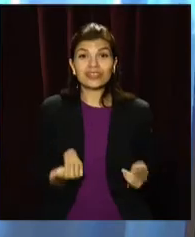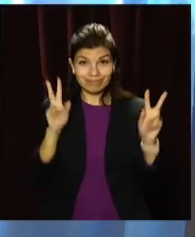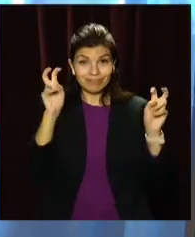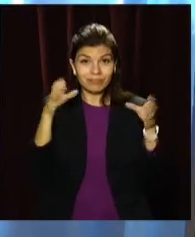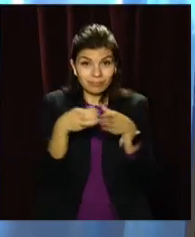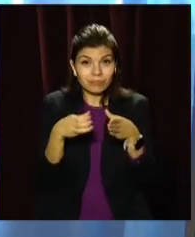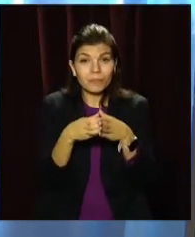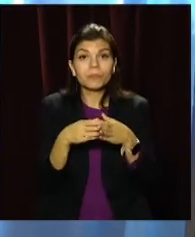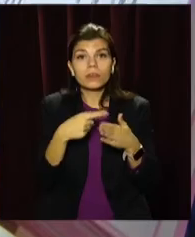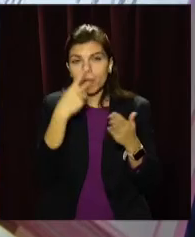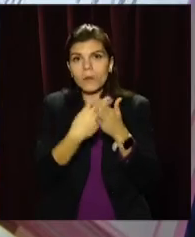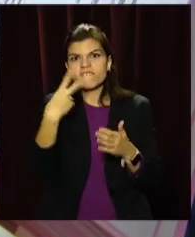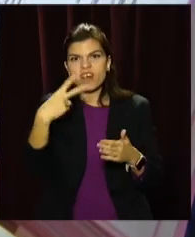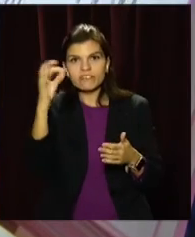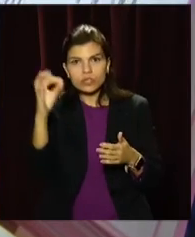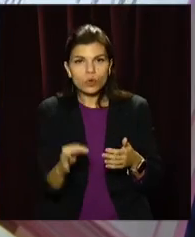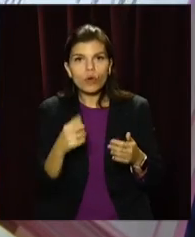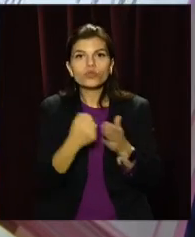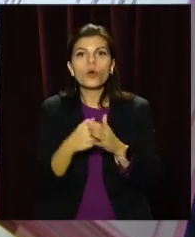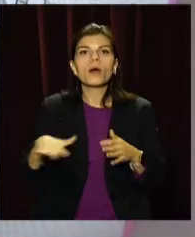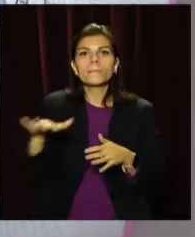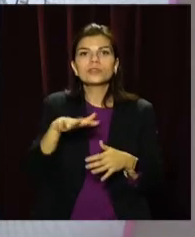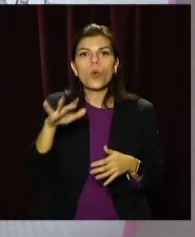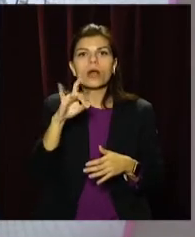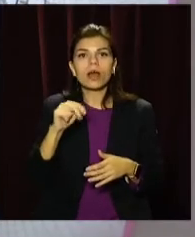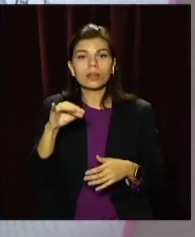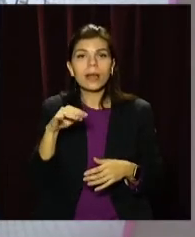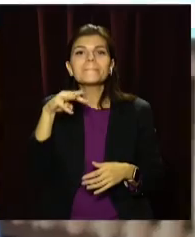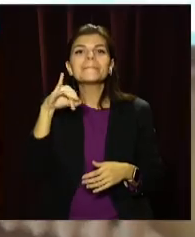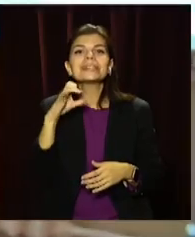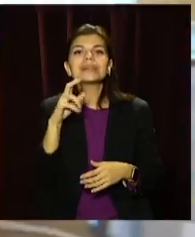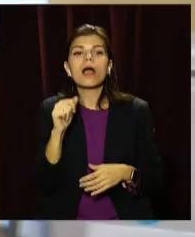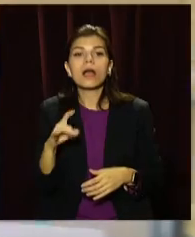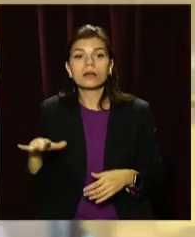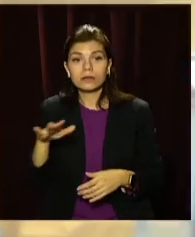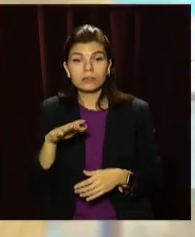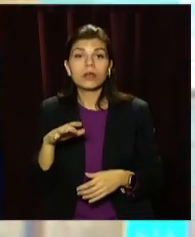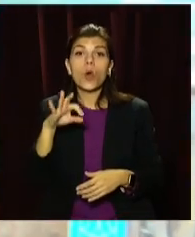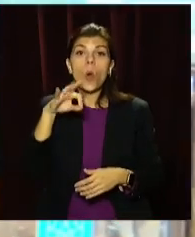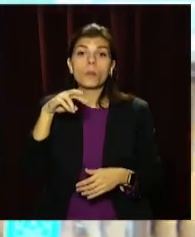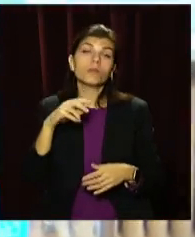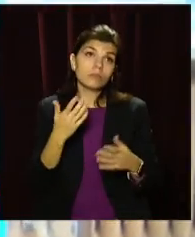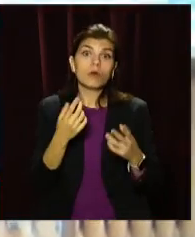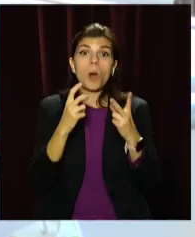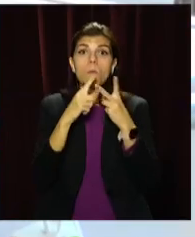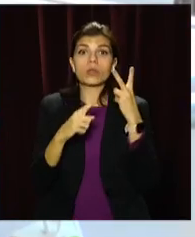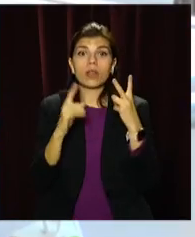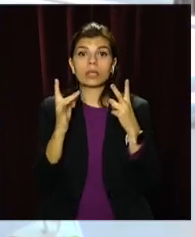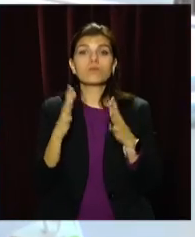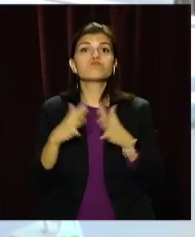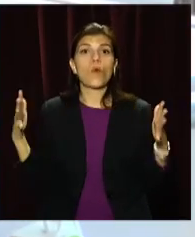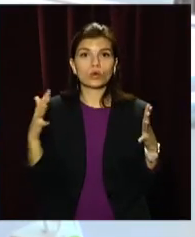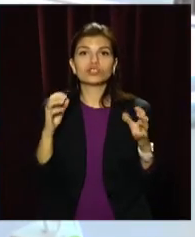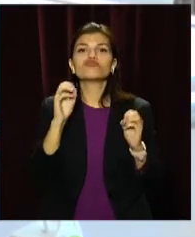понад 20% голосів на виборах до обласної ради. А до міськради Дніпра за ОПЗЖ проголосувало в півтора рази більше людей, ніж